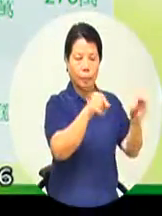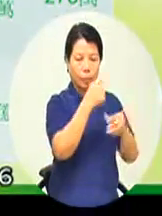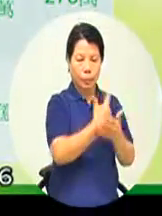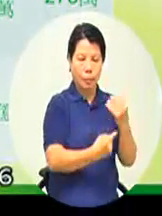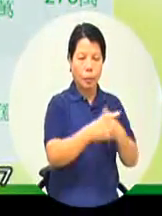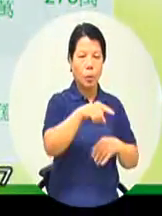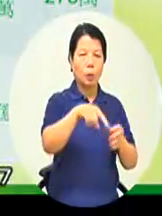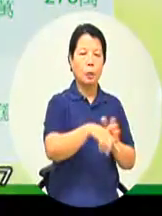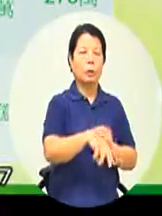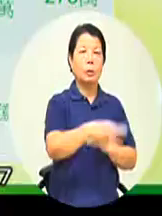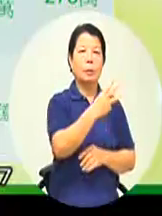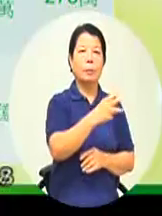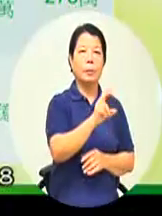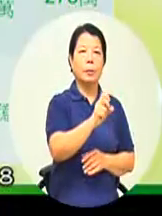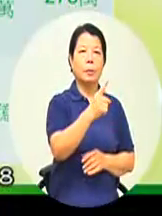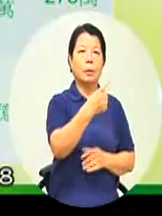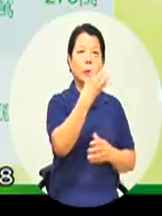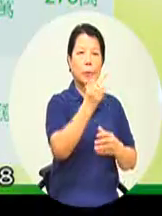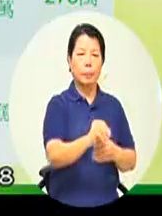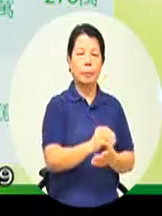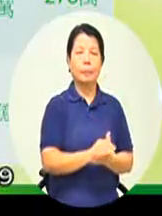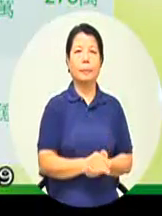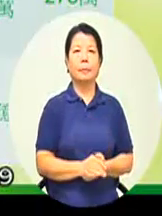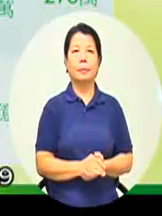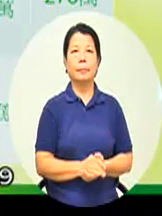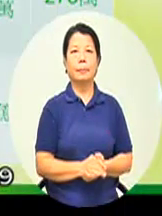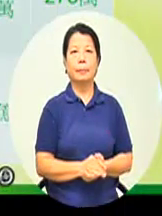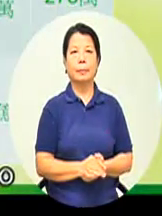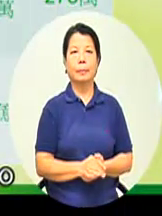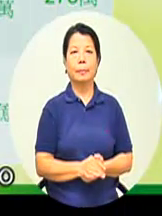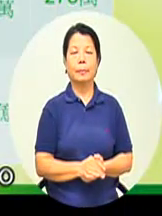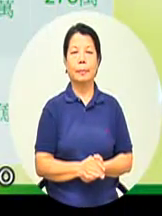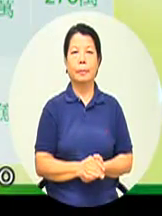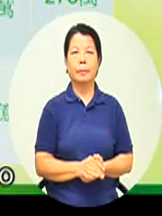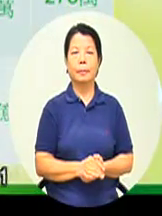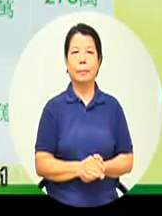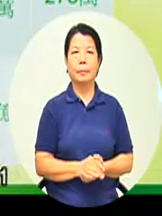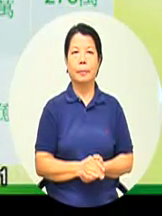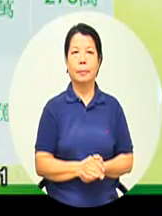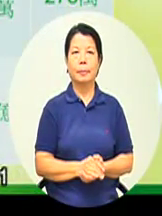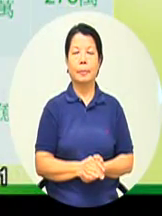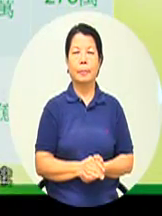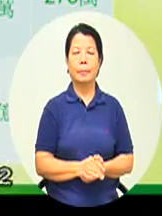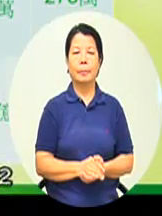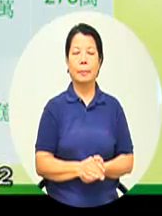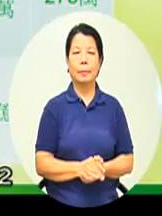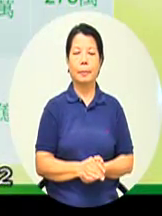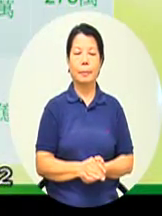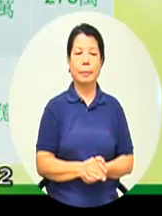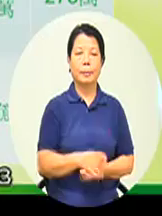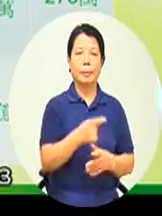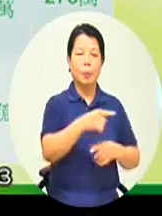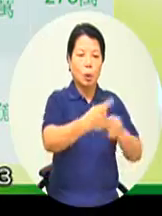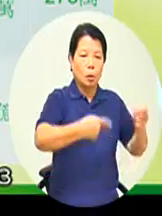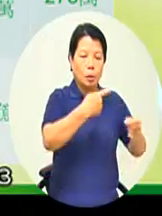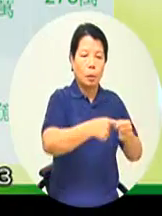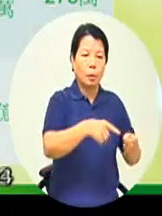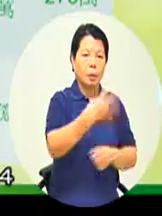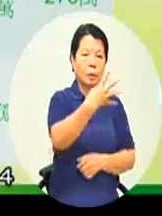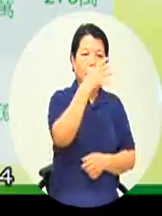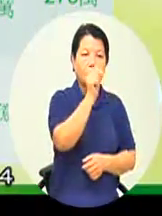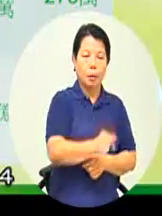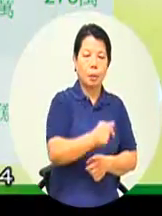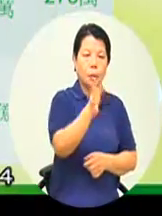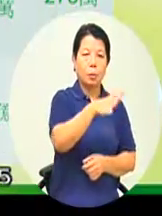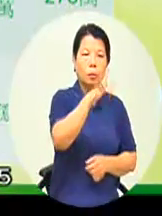嘛。啊，叫你请坐来。叫你请坐。 好。 咱的产出一档到